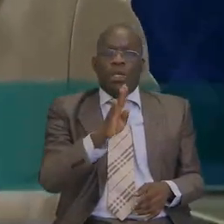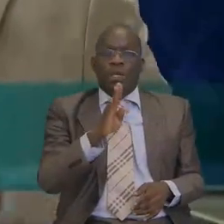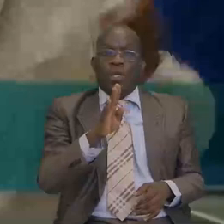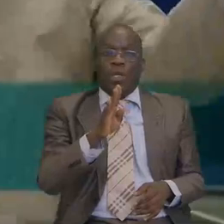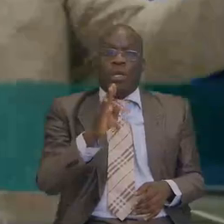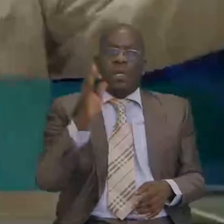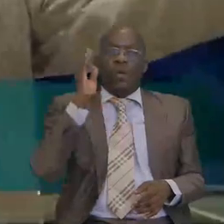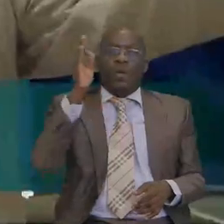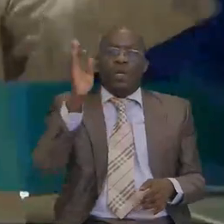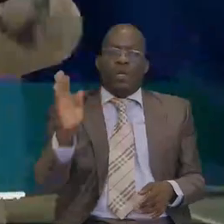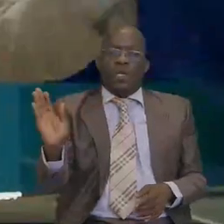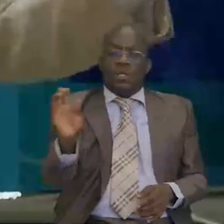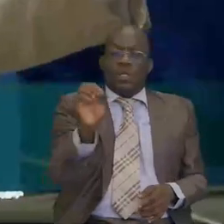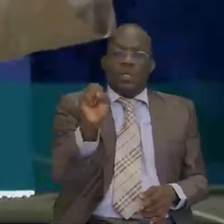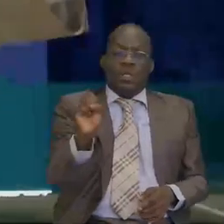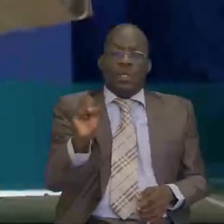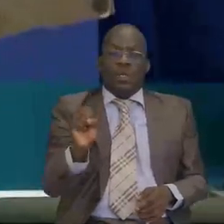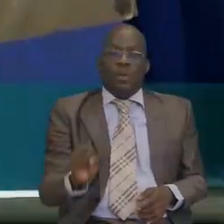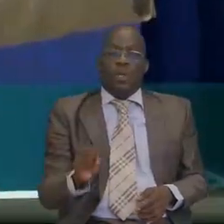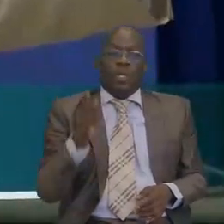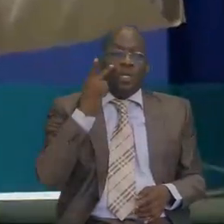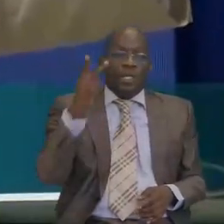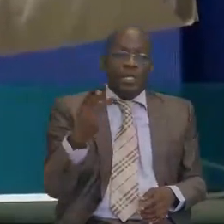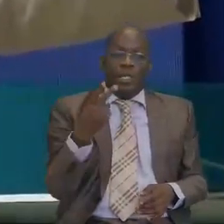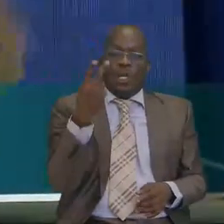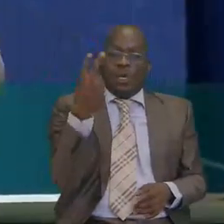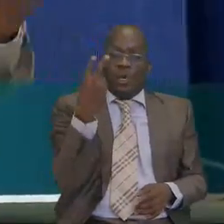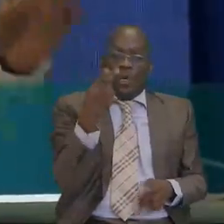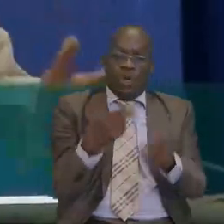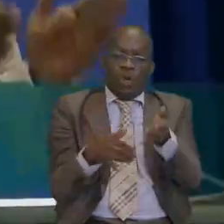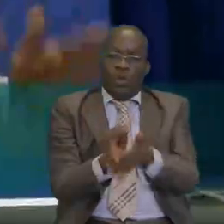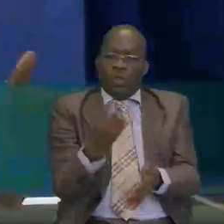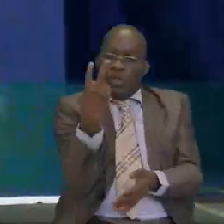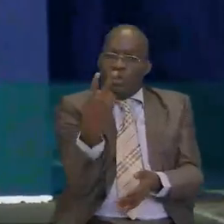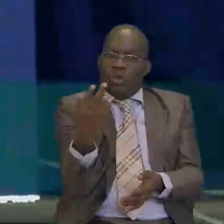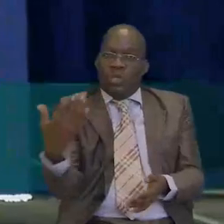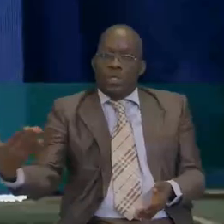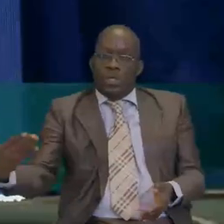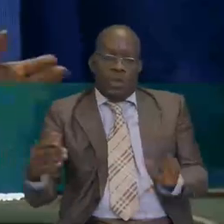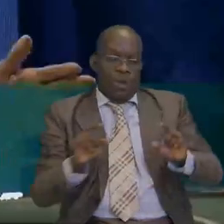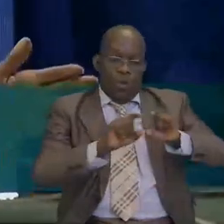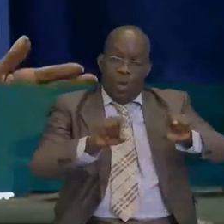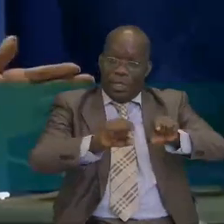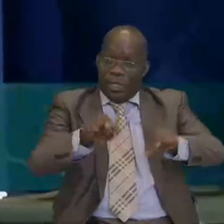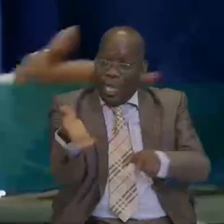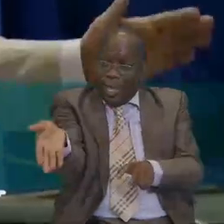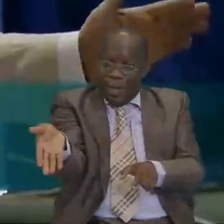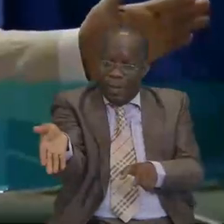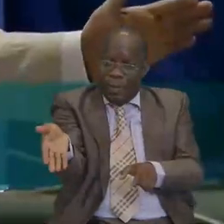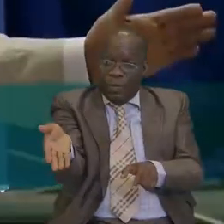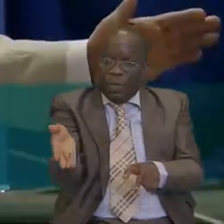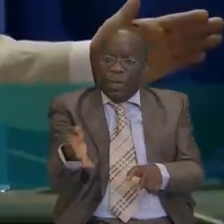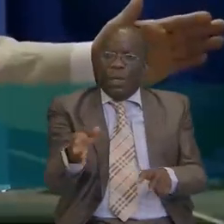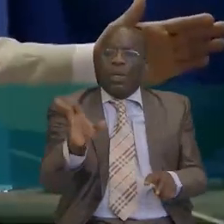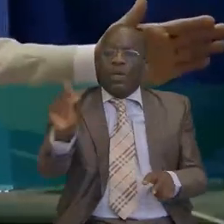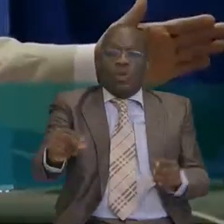témoins. Est-ce que vous remarquez ces deux phrases-là? Et il n'y a rien au milieu. Et